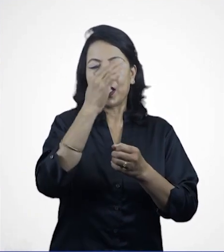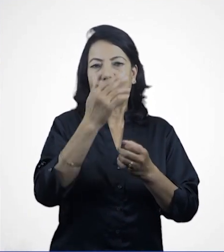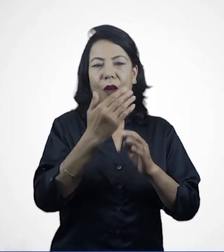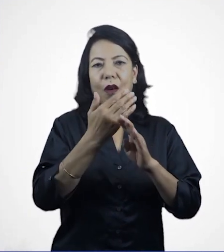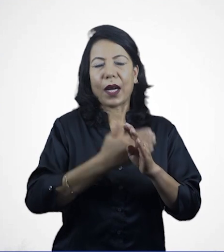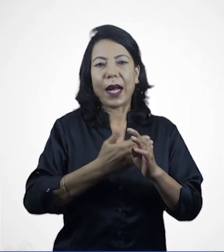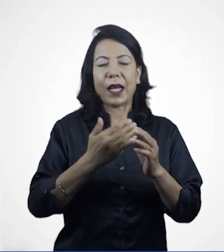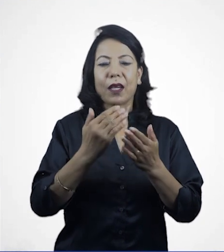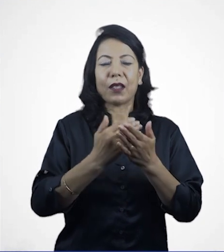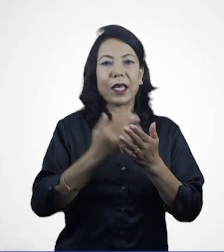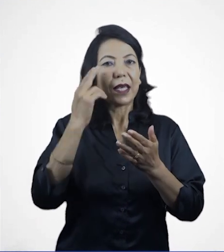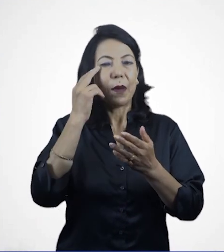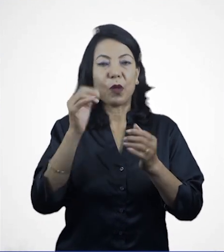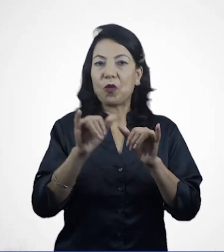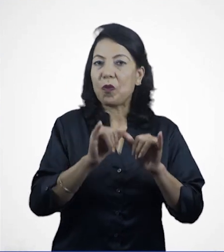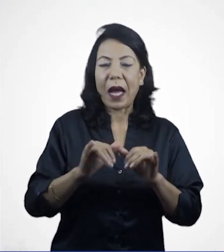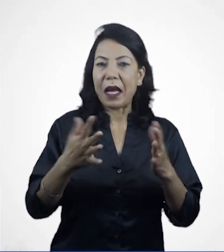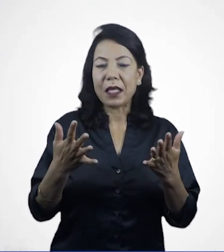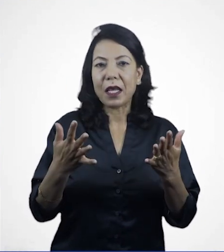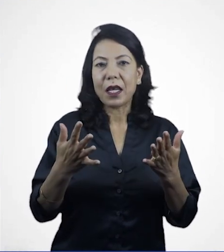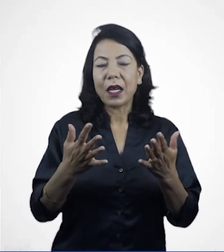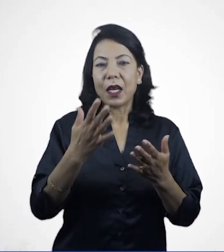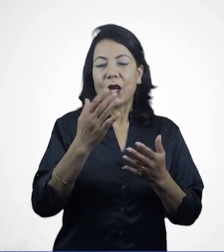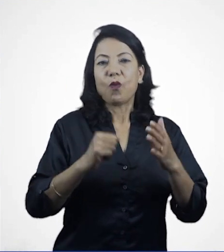अफर्चुनेटली अभली